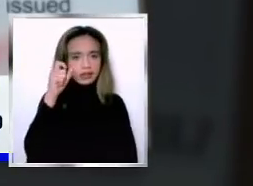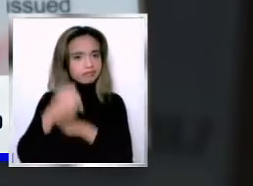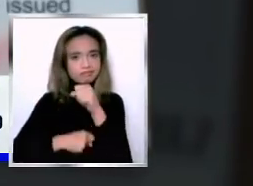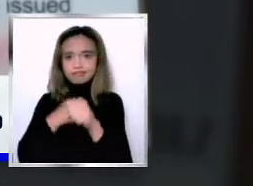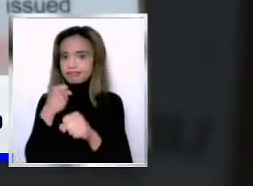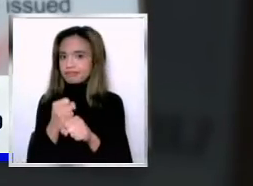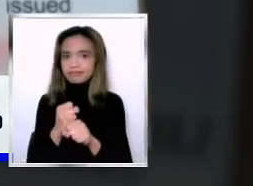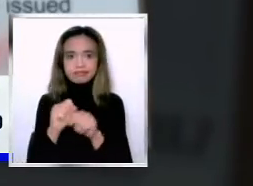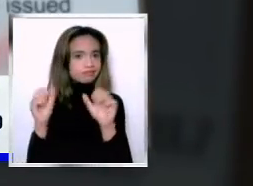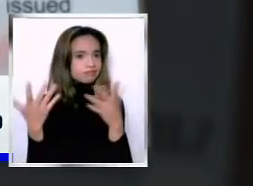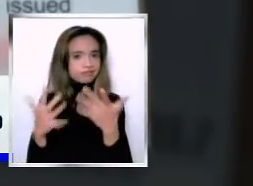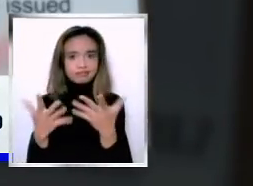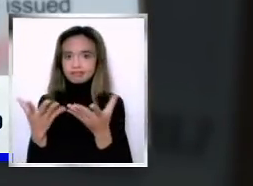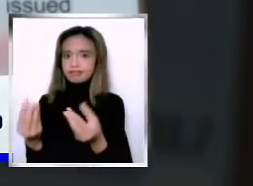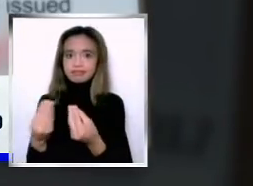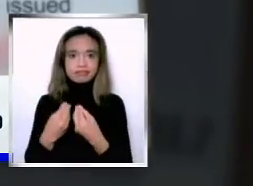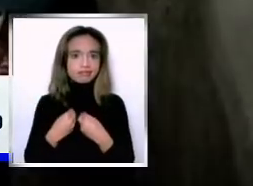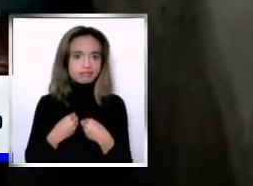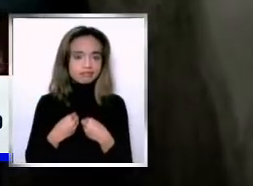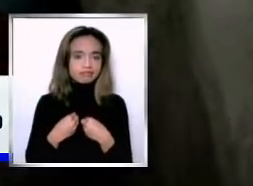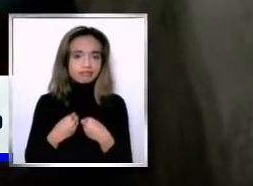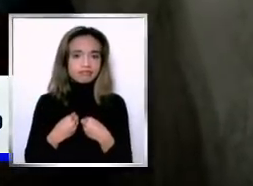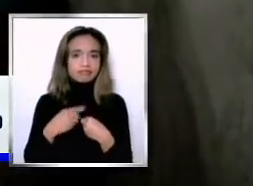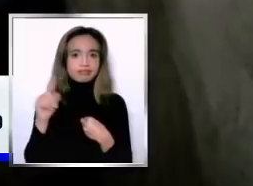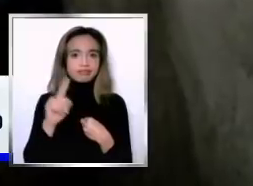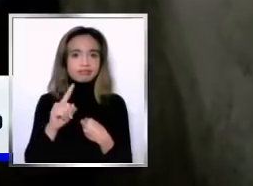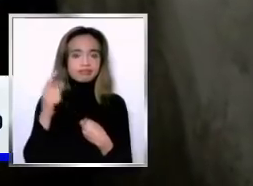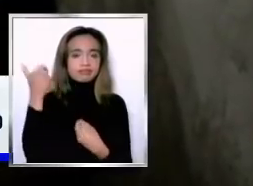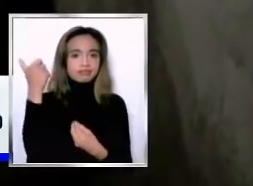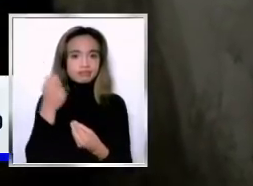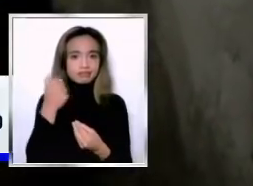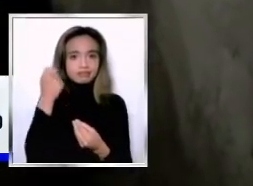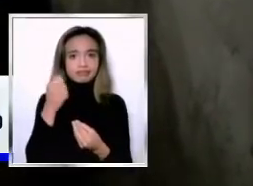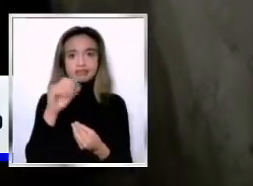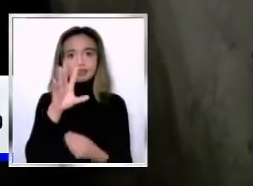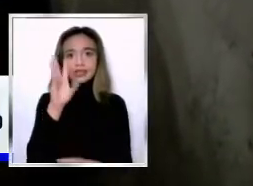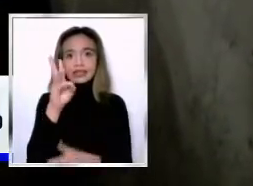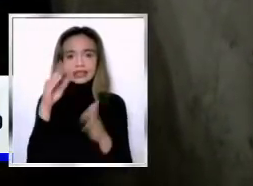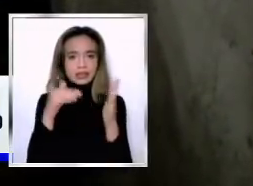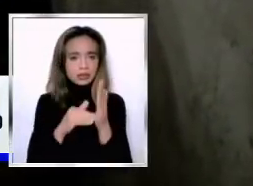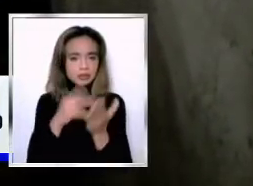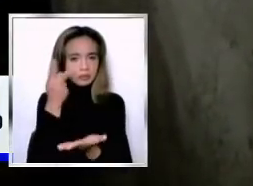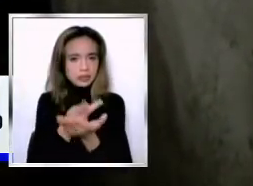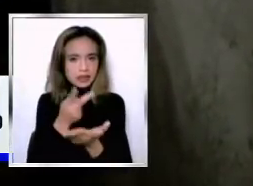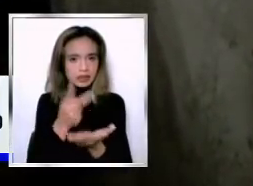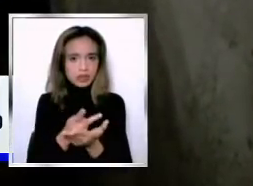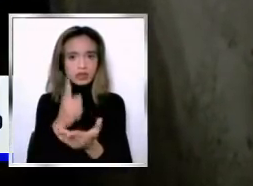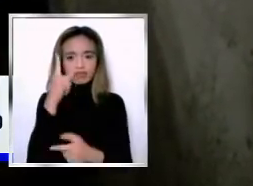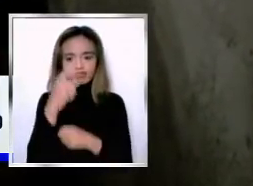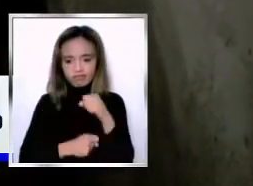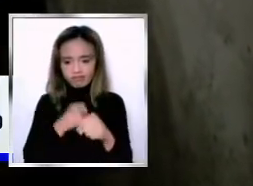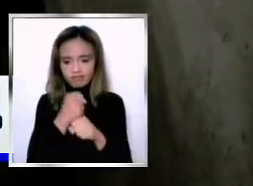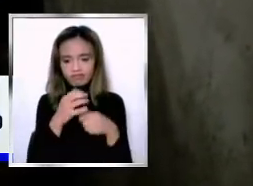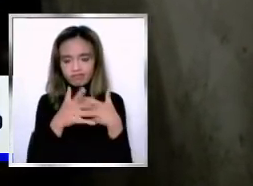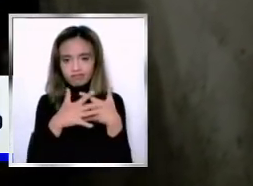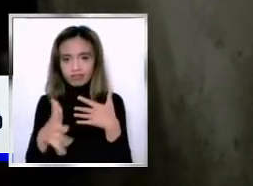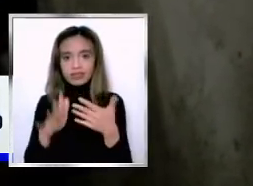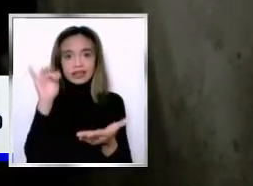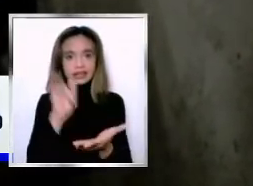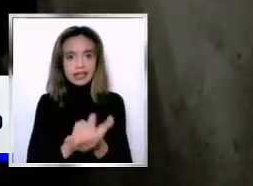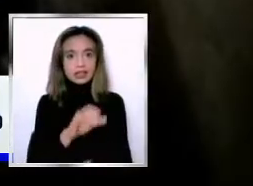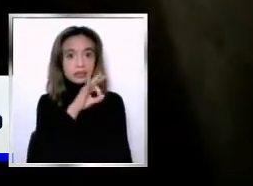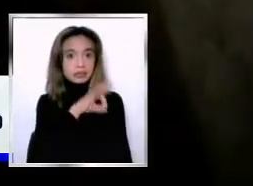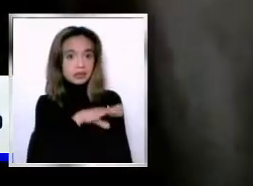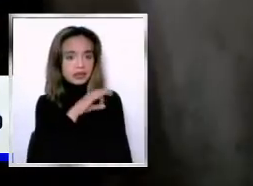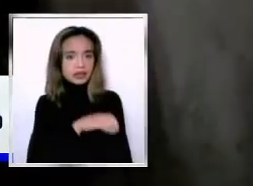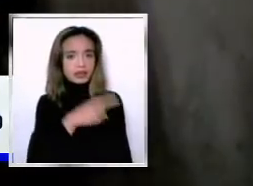ang unconditional cash transfer grant na 6,000 piso kada taon. Ito ang benepisyong ipinamimigay sa mga